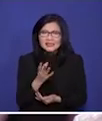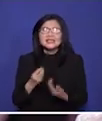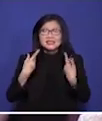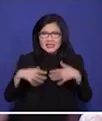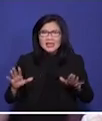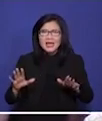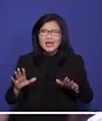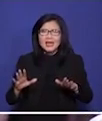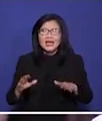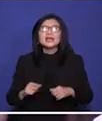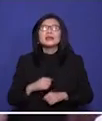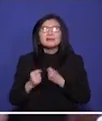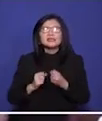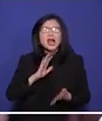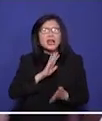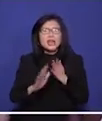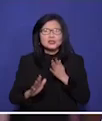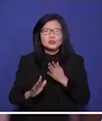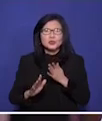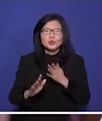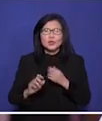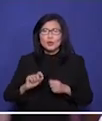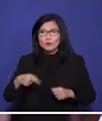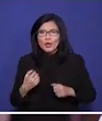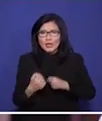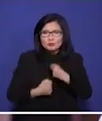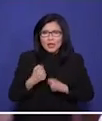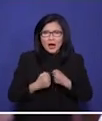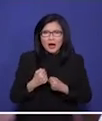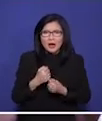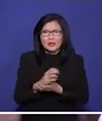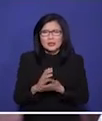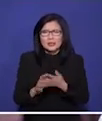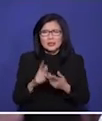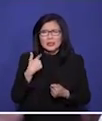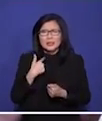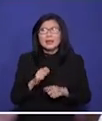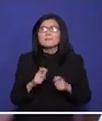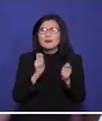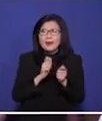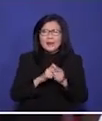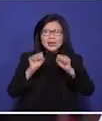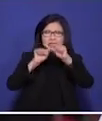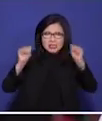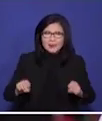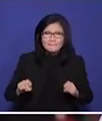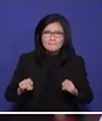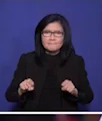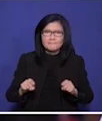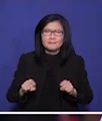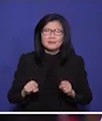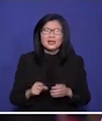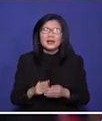bisa langsung memulai usaha inilah yang kita lakukan yaitu memperbaiki sistem menyederhankan